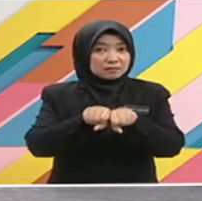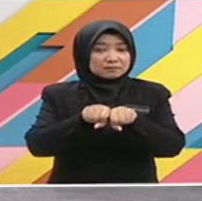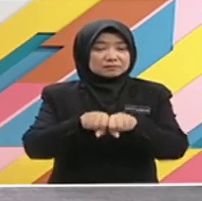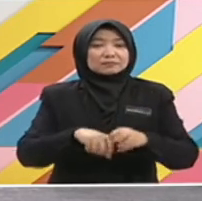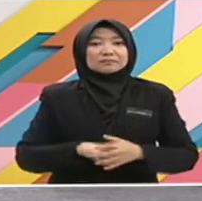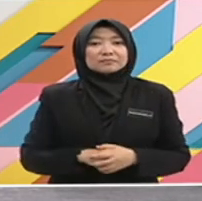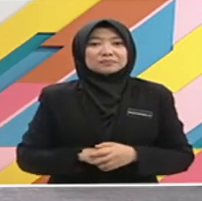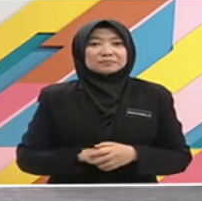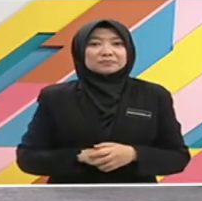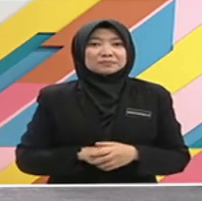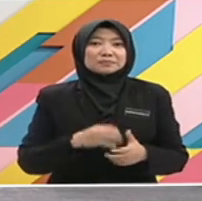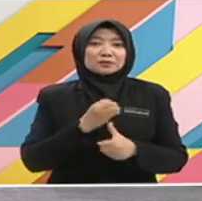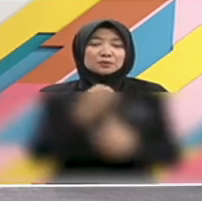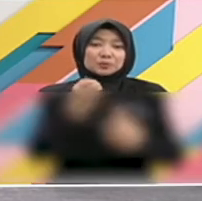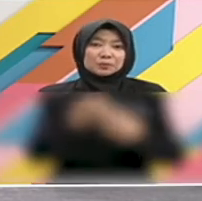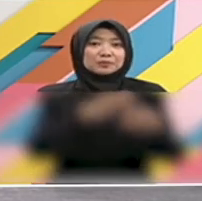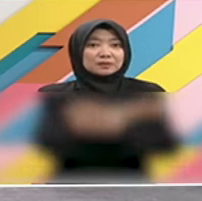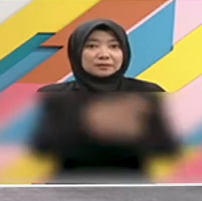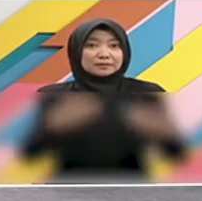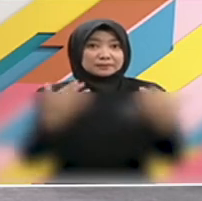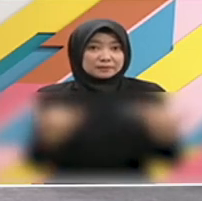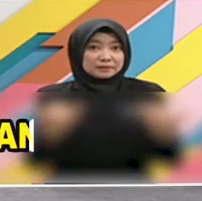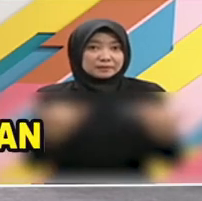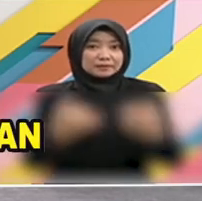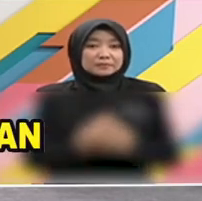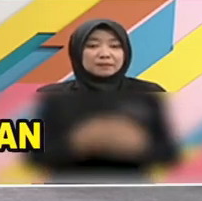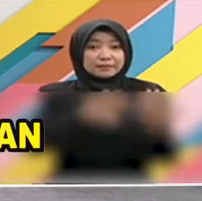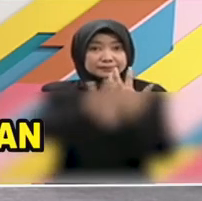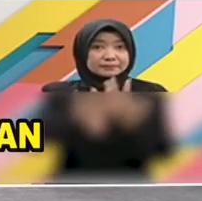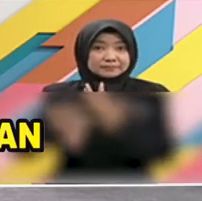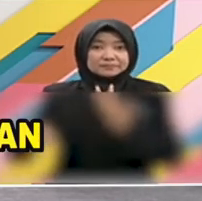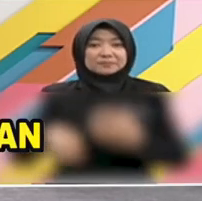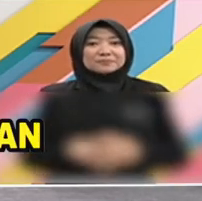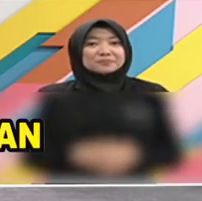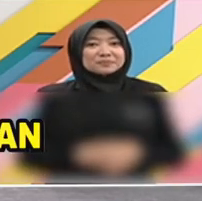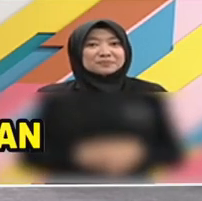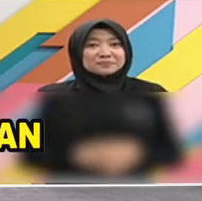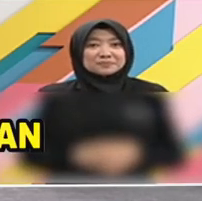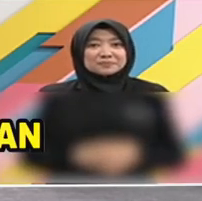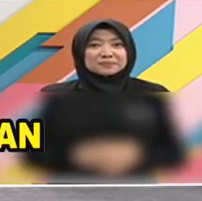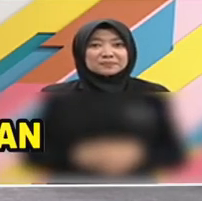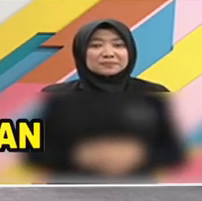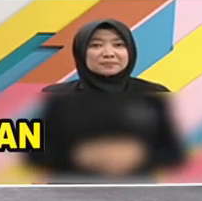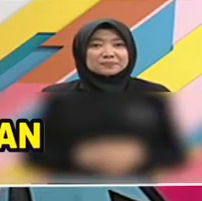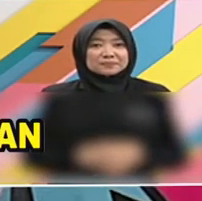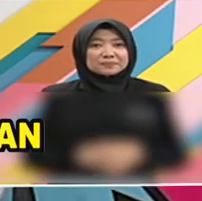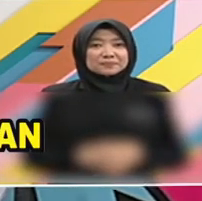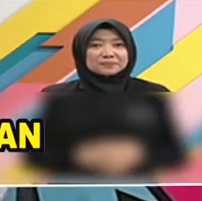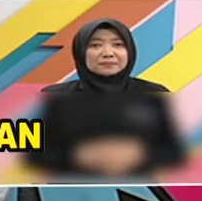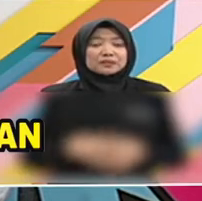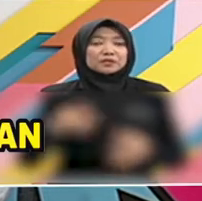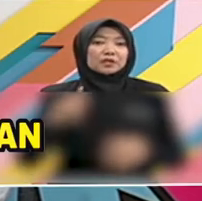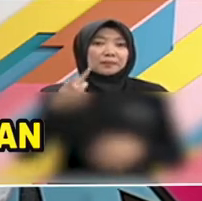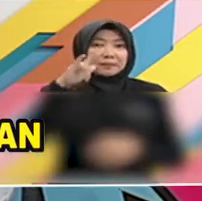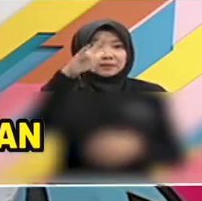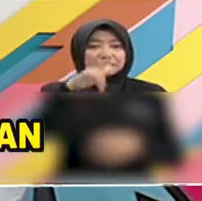simetri. Okey. Boleh bantu cikgu? Saya akan lihat okey yang ini imbangan simetri. Yang pertama tadi mestilah yang saya jawab tadi kapal terbang.